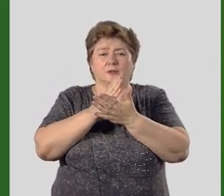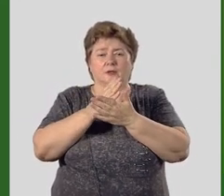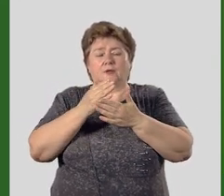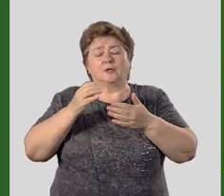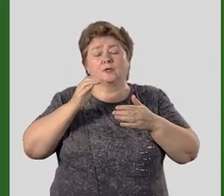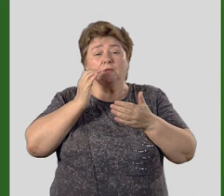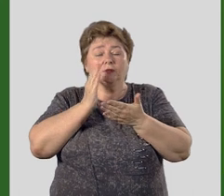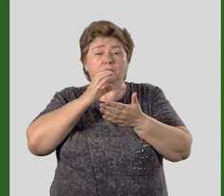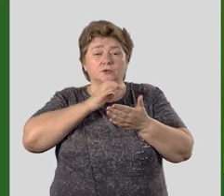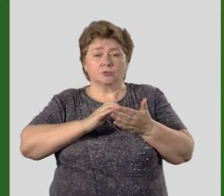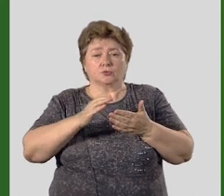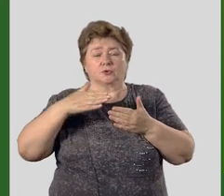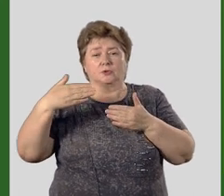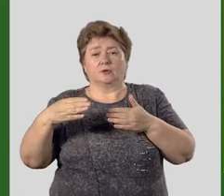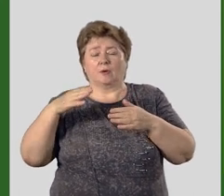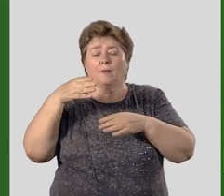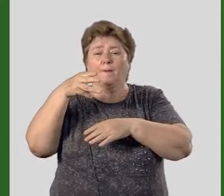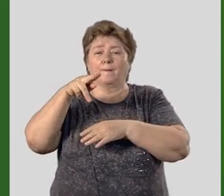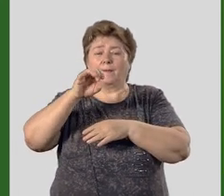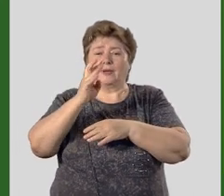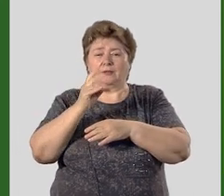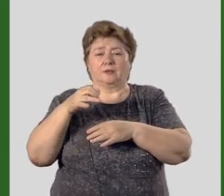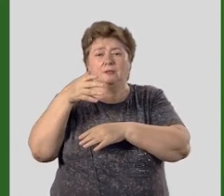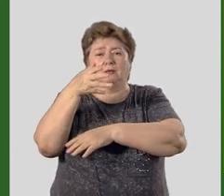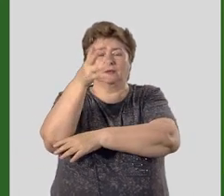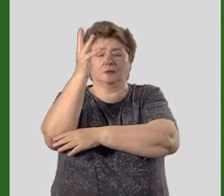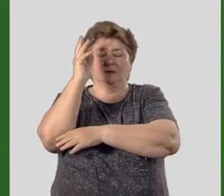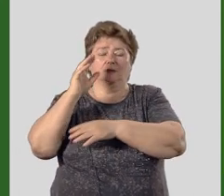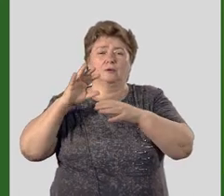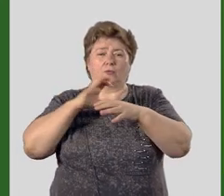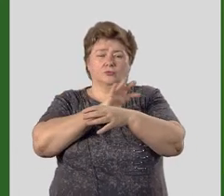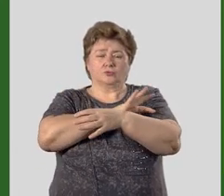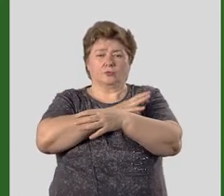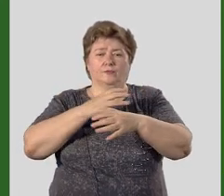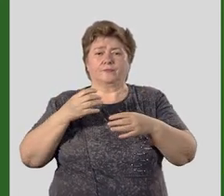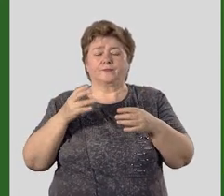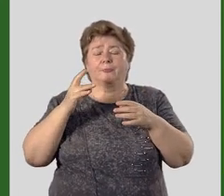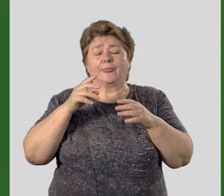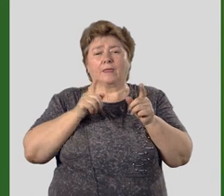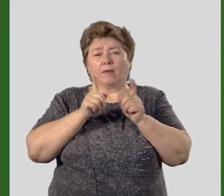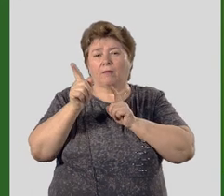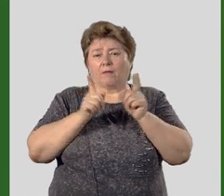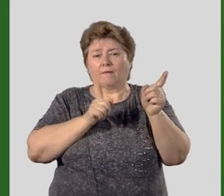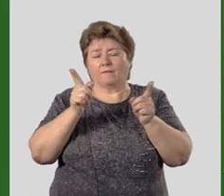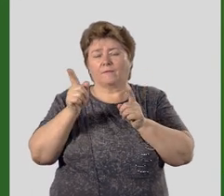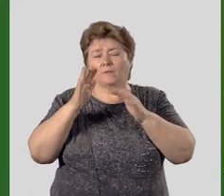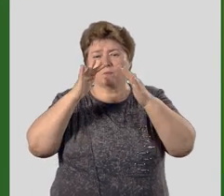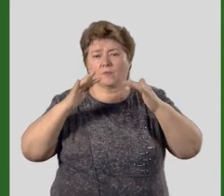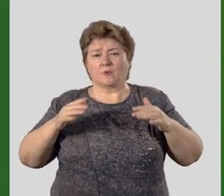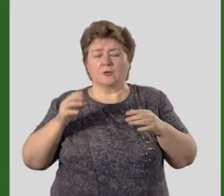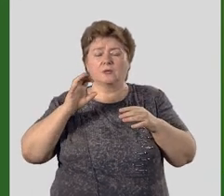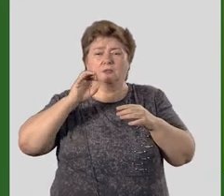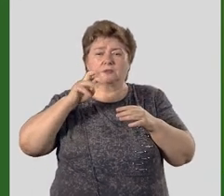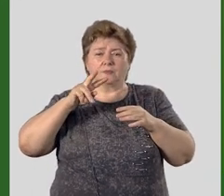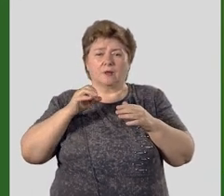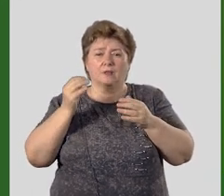располагаются с южной стороны пней и деревьев, также кустов. На хвойных деревьях смола